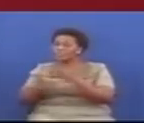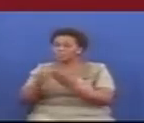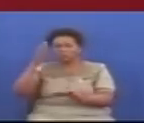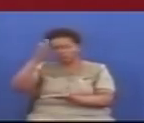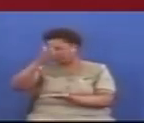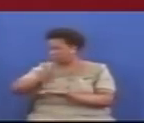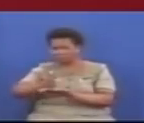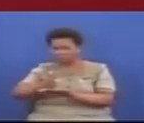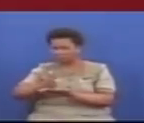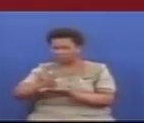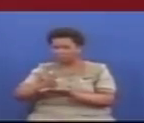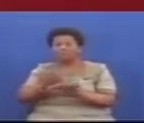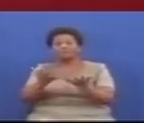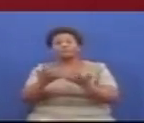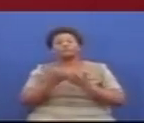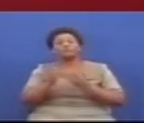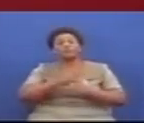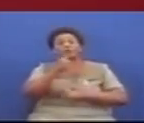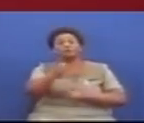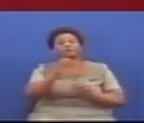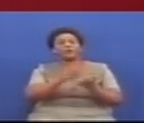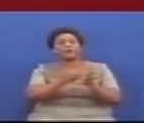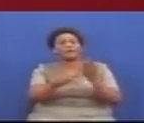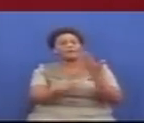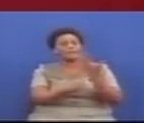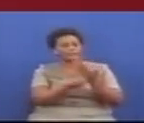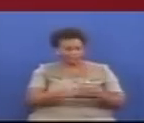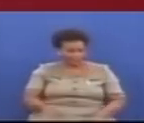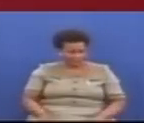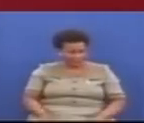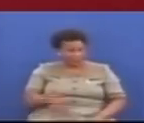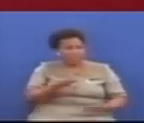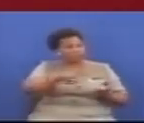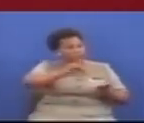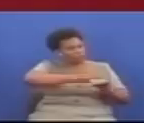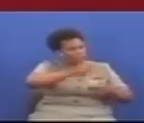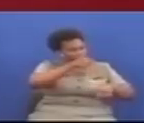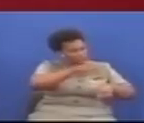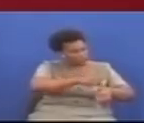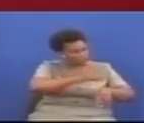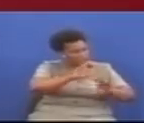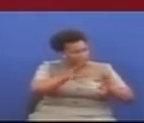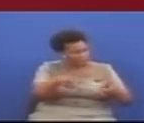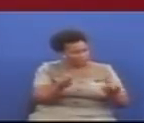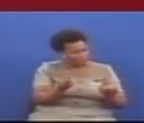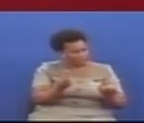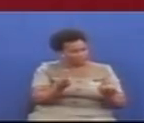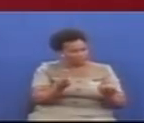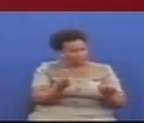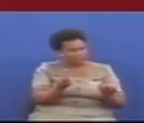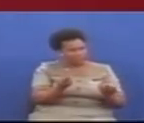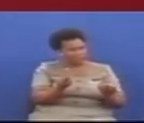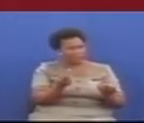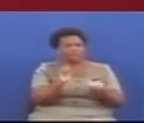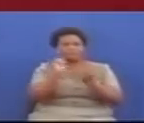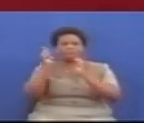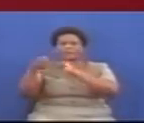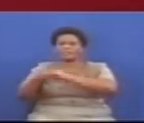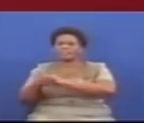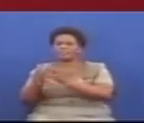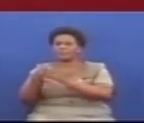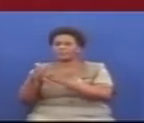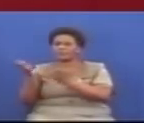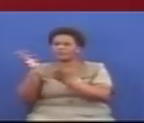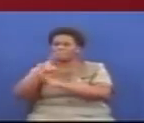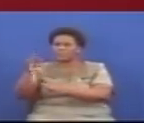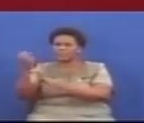nini kitafanyika? Je atapewa muda tena aendelee au atapewa mkandarasi mwingine ili